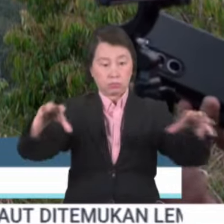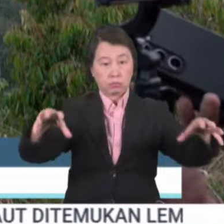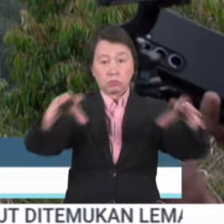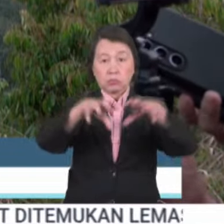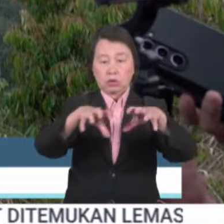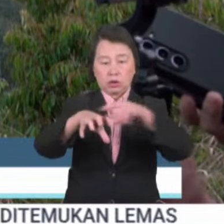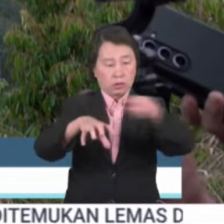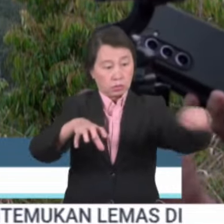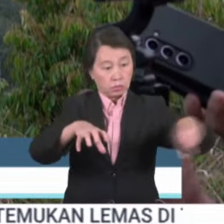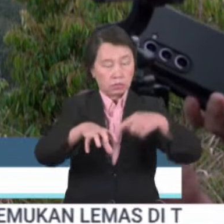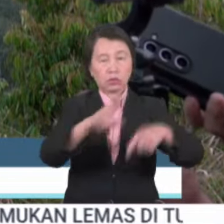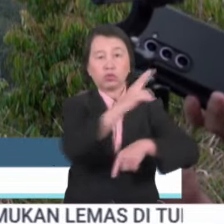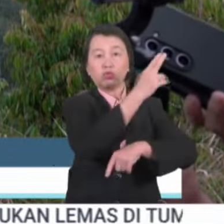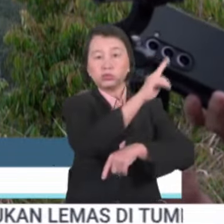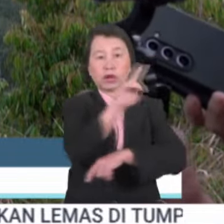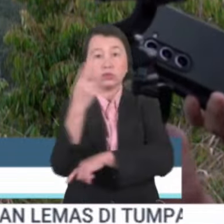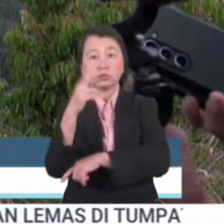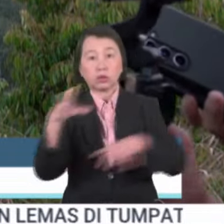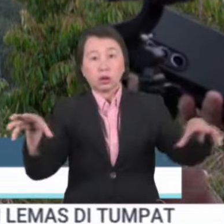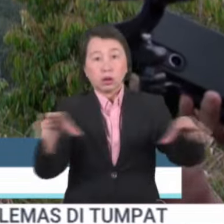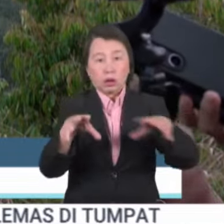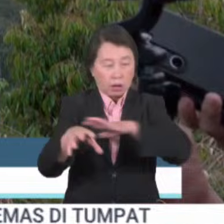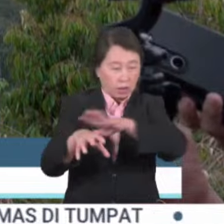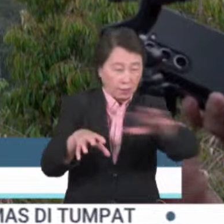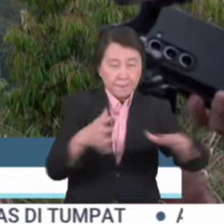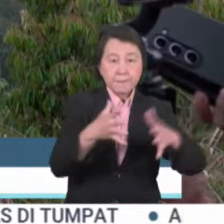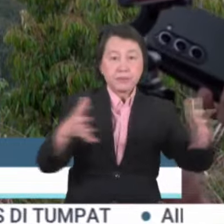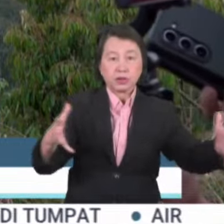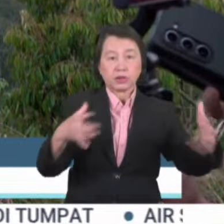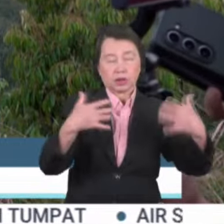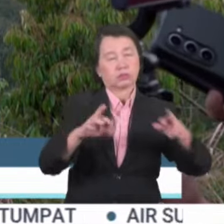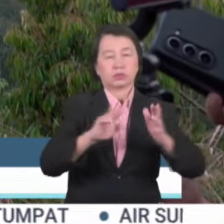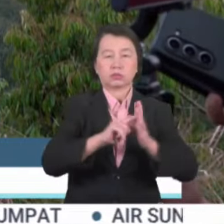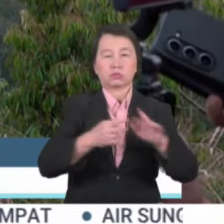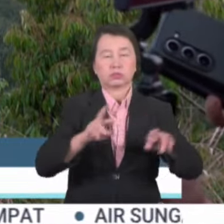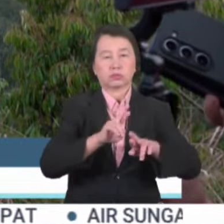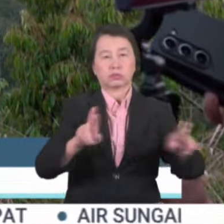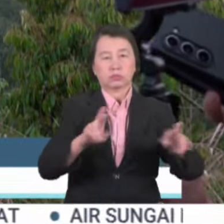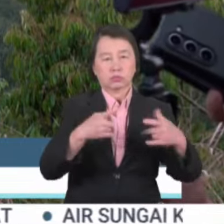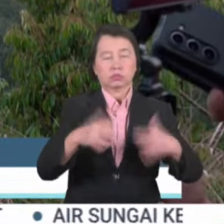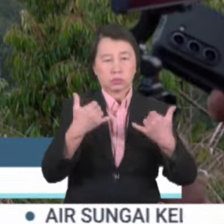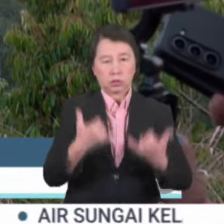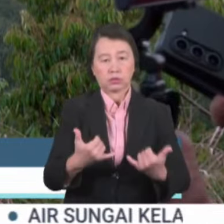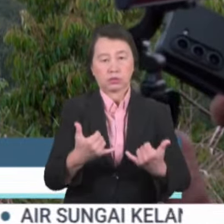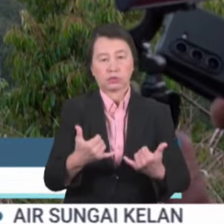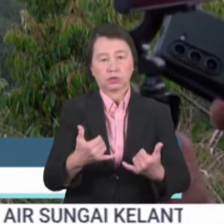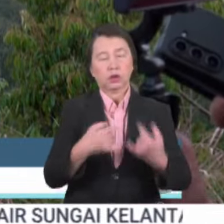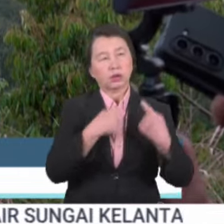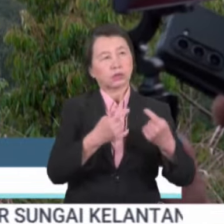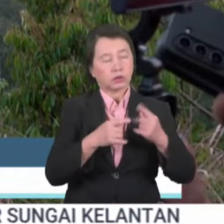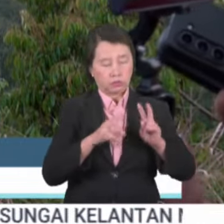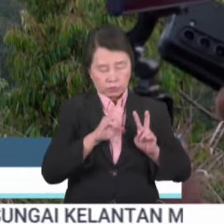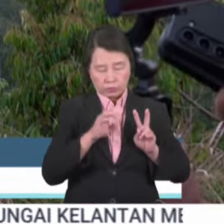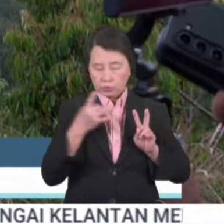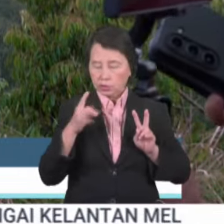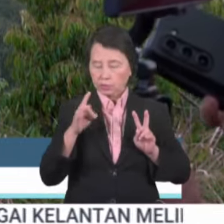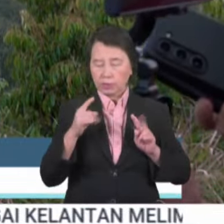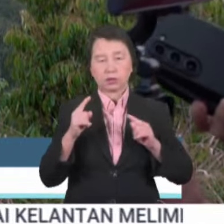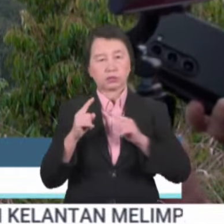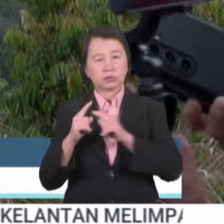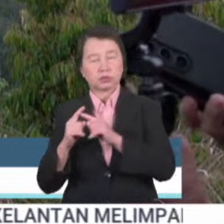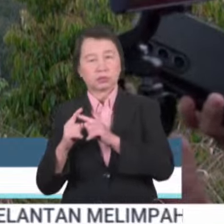2014 tanaman sudah dimulakan di kawasan wildlife corridor ini dan kini sejak dari 2018